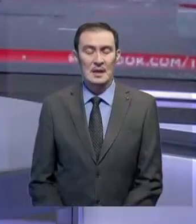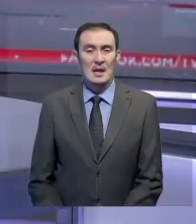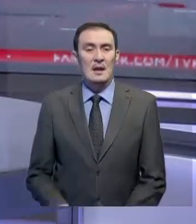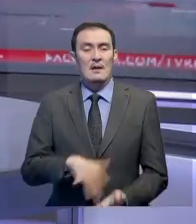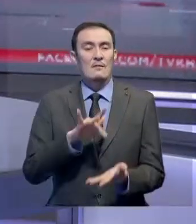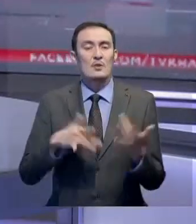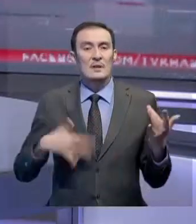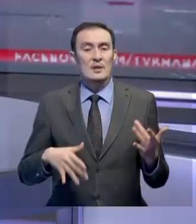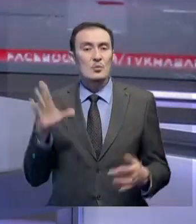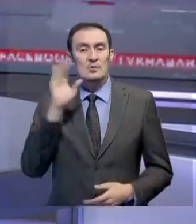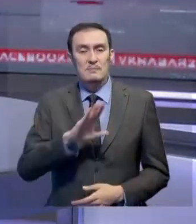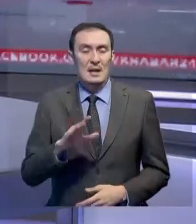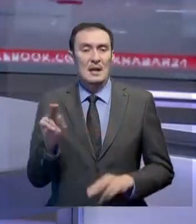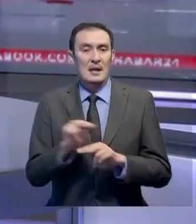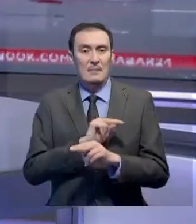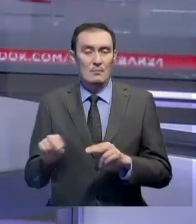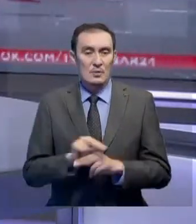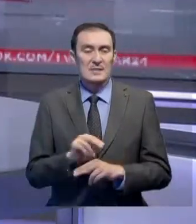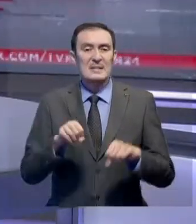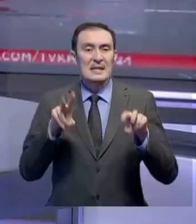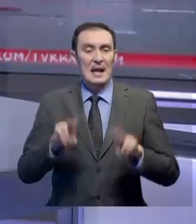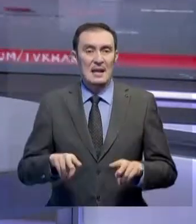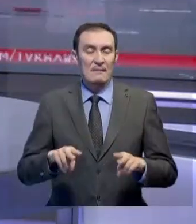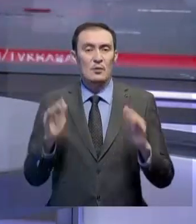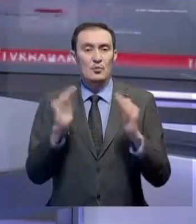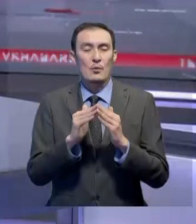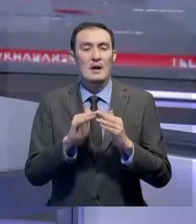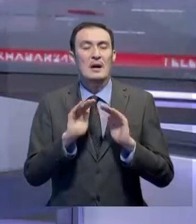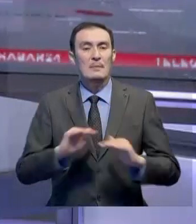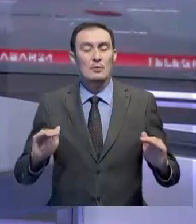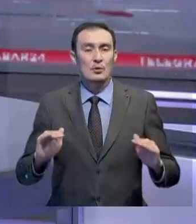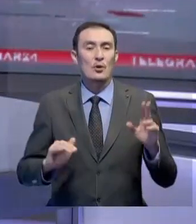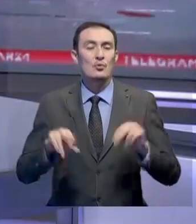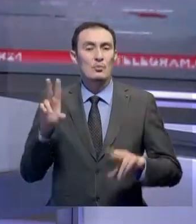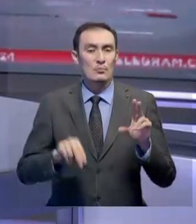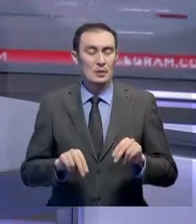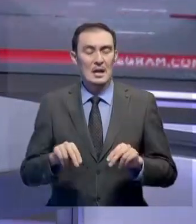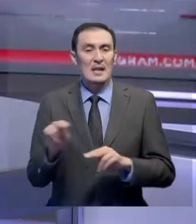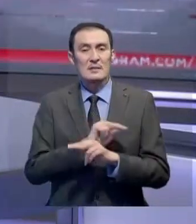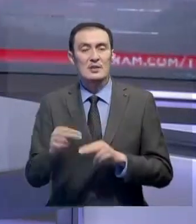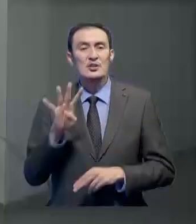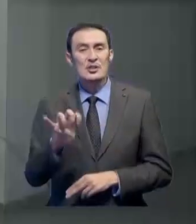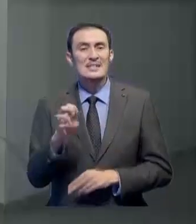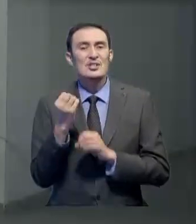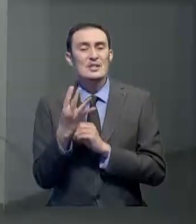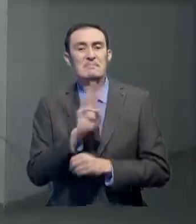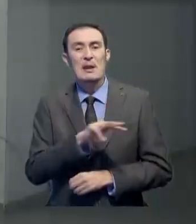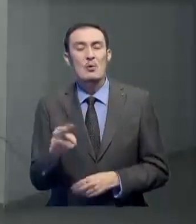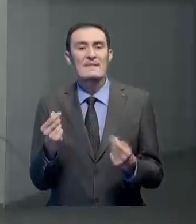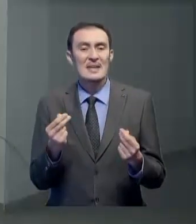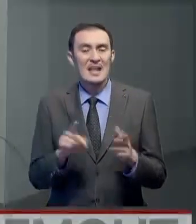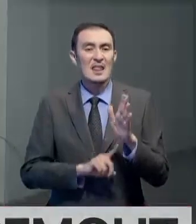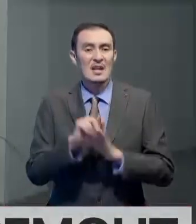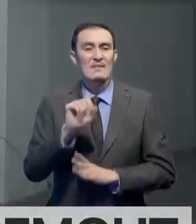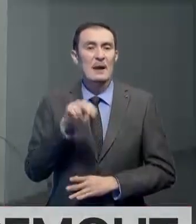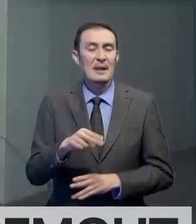Таразе не смогли вовремя завершить капитальный ремонт специализированного дома ребенка ЮМЭТ. Реконструкцию за 414 миллионов тенге